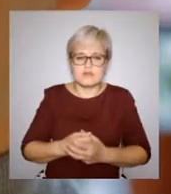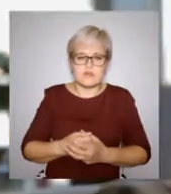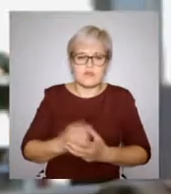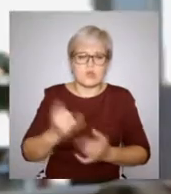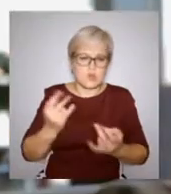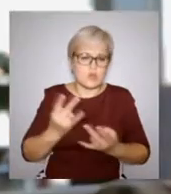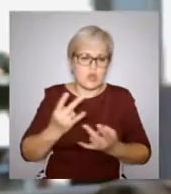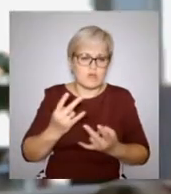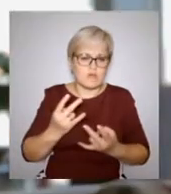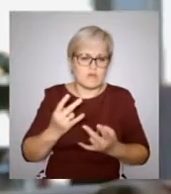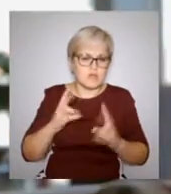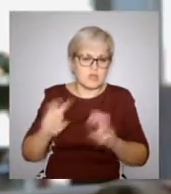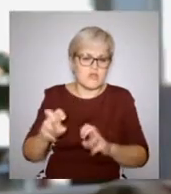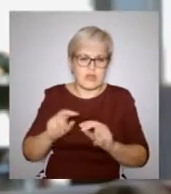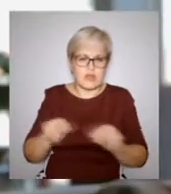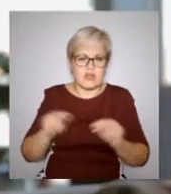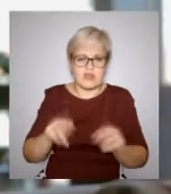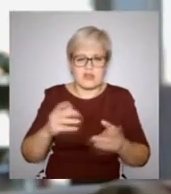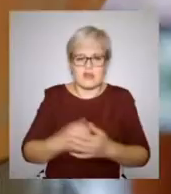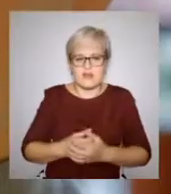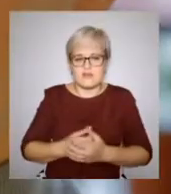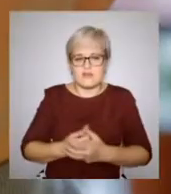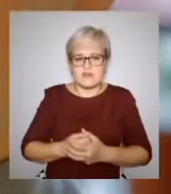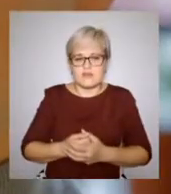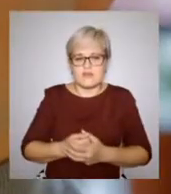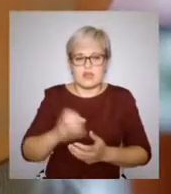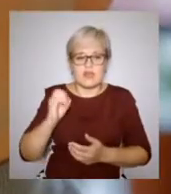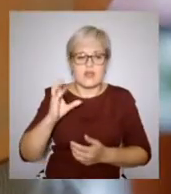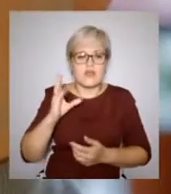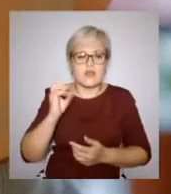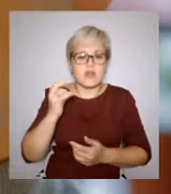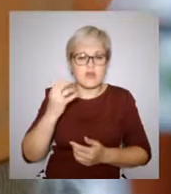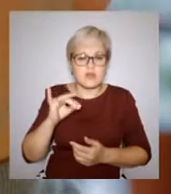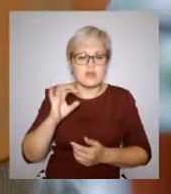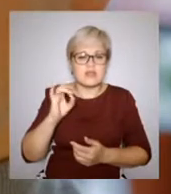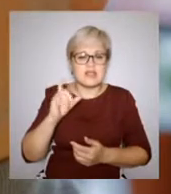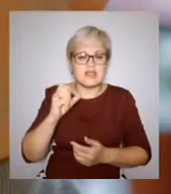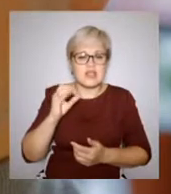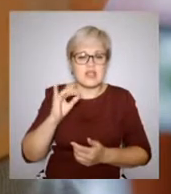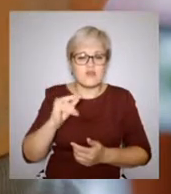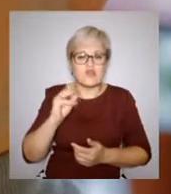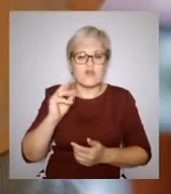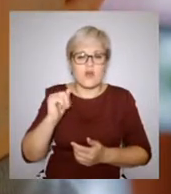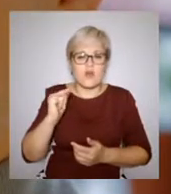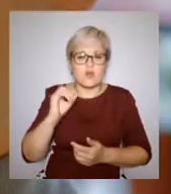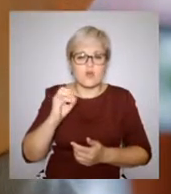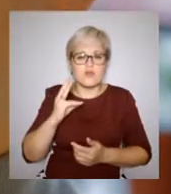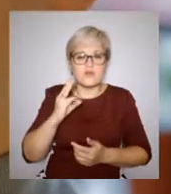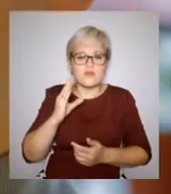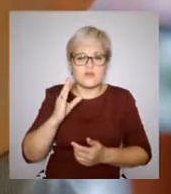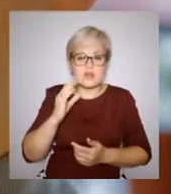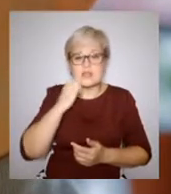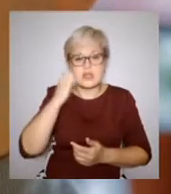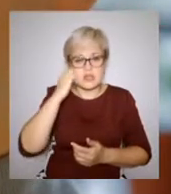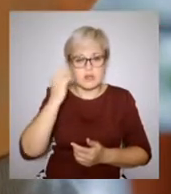меня до есть одна звать тренером в ней сеть вокуев спасибо ему спасибо да